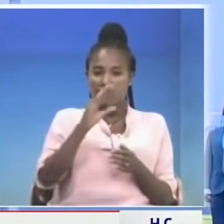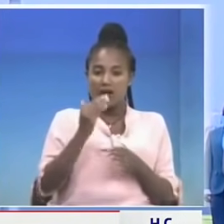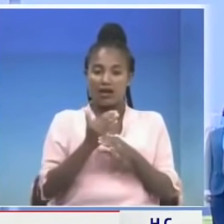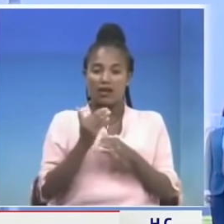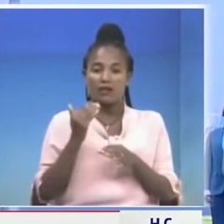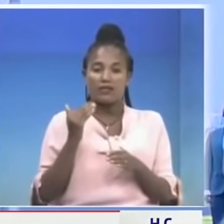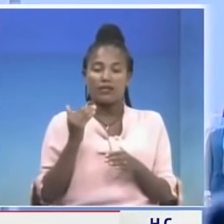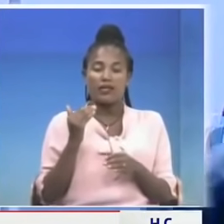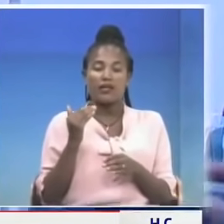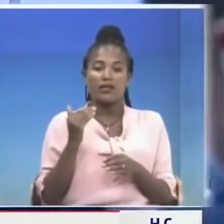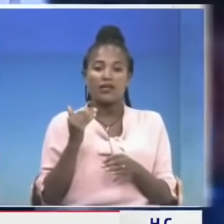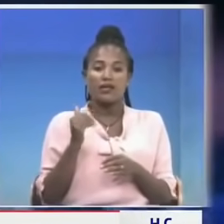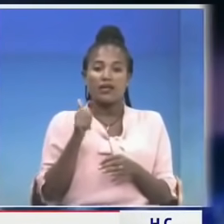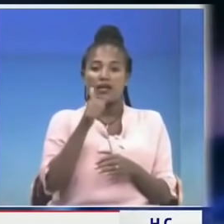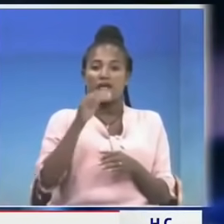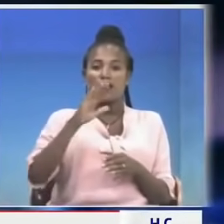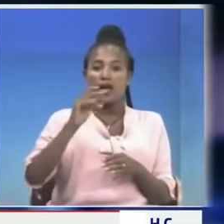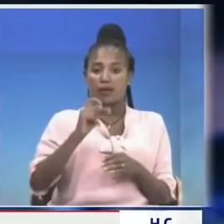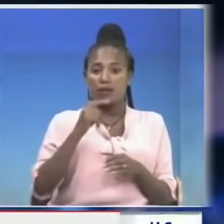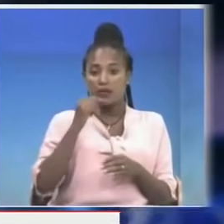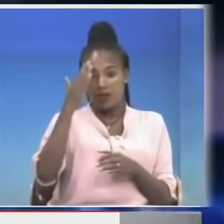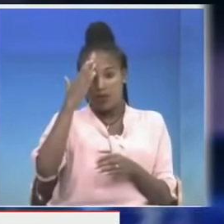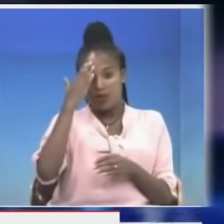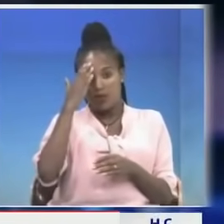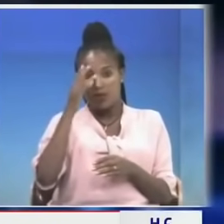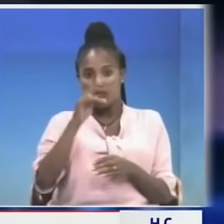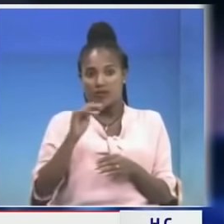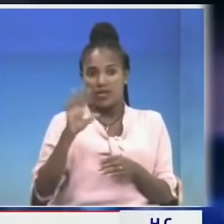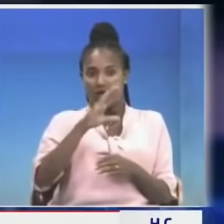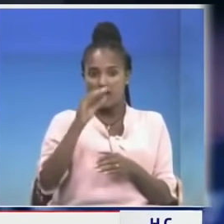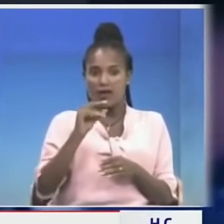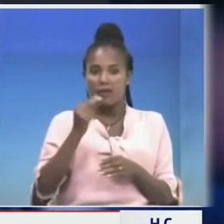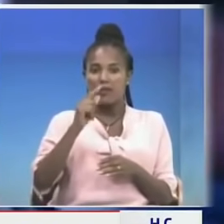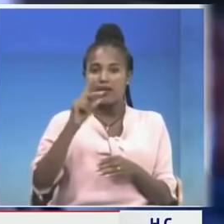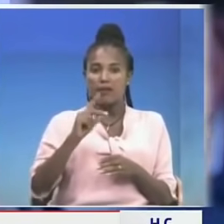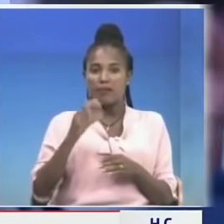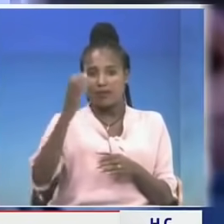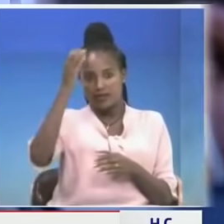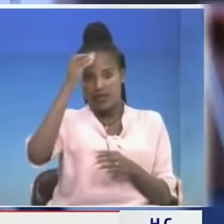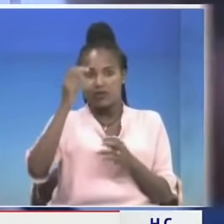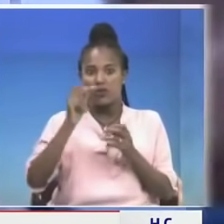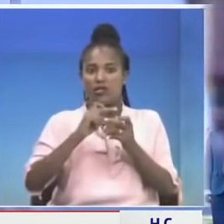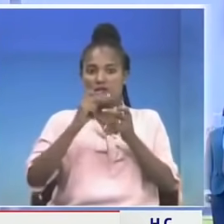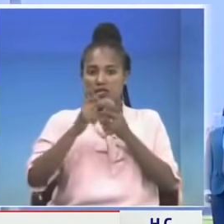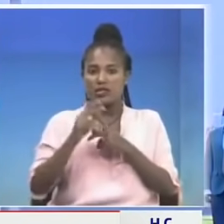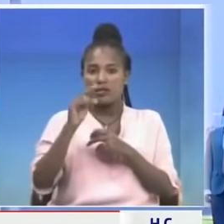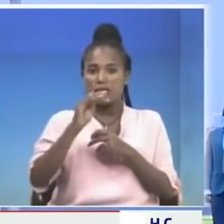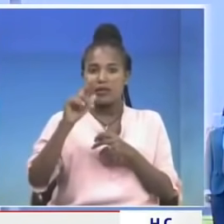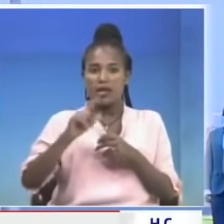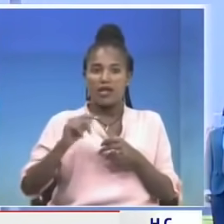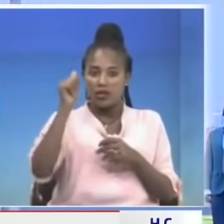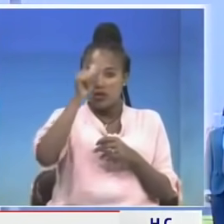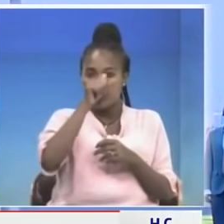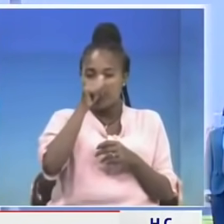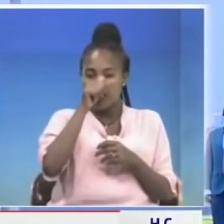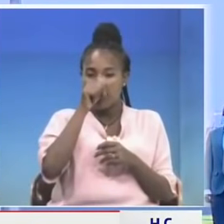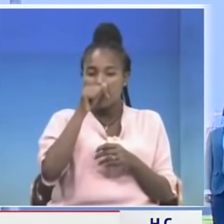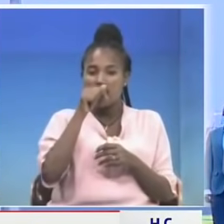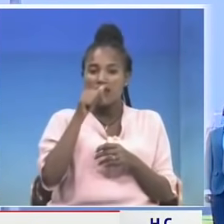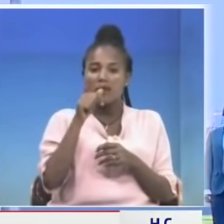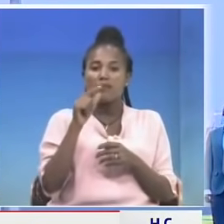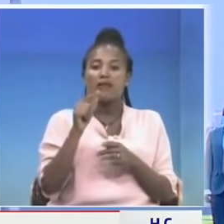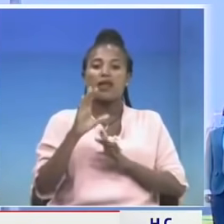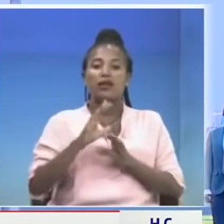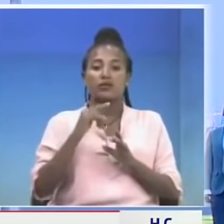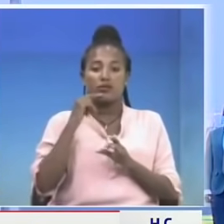ሲል የኢጋድ ተብሎ የሚታወቀው የምስራቅ አፍሪካ የበየነ መንግስታት ድርጅት ሚናን ኢትዮጵያ ዝቅ እያደረገች ነው በሚል